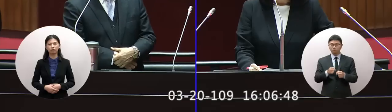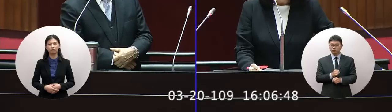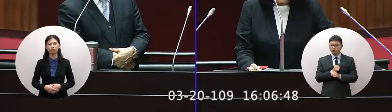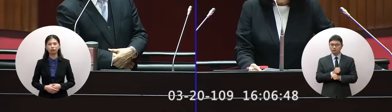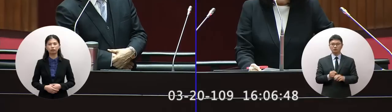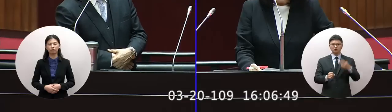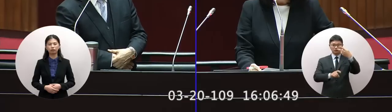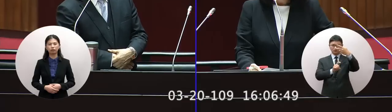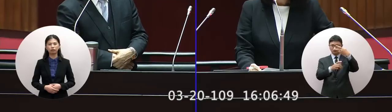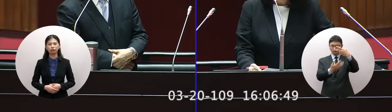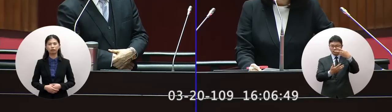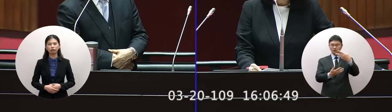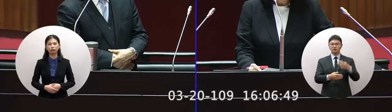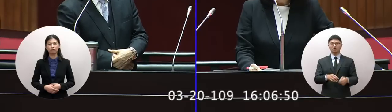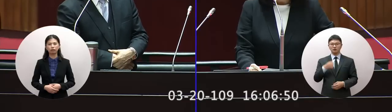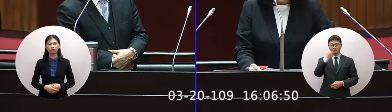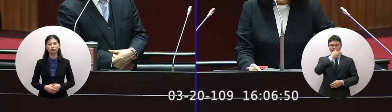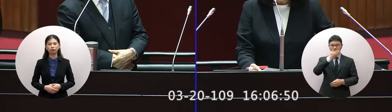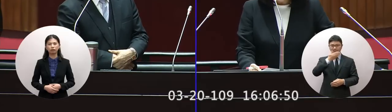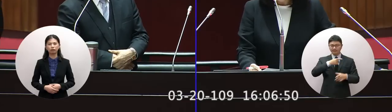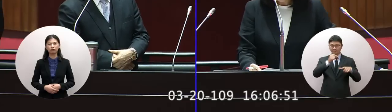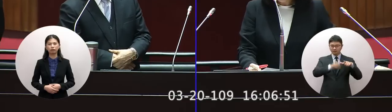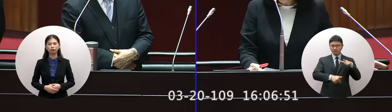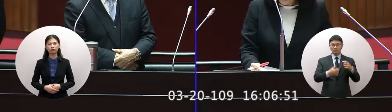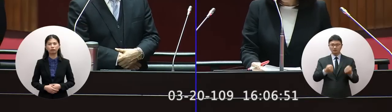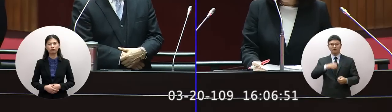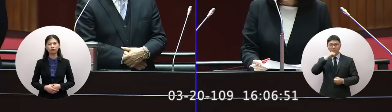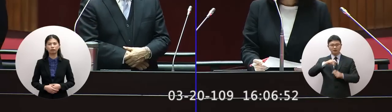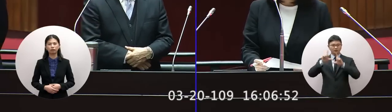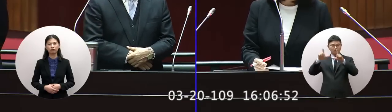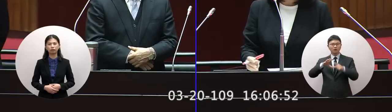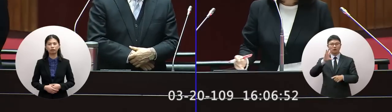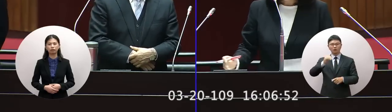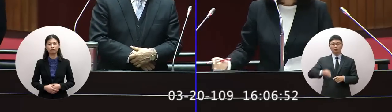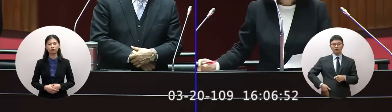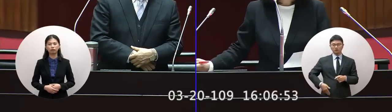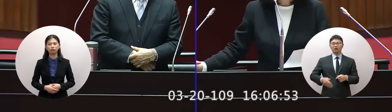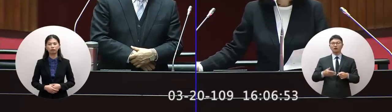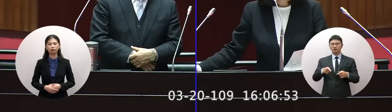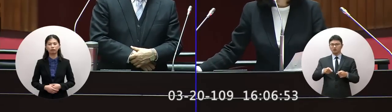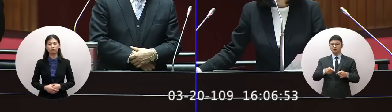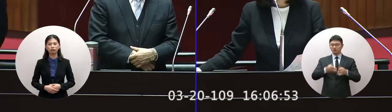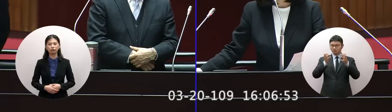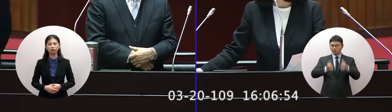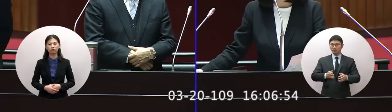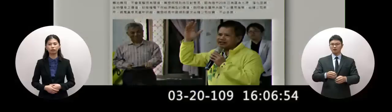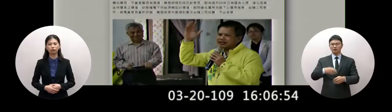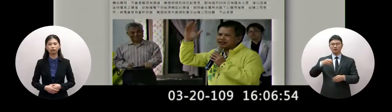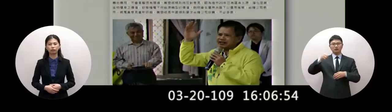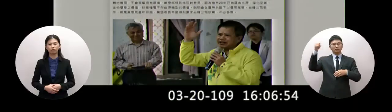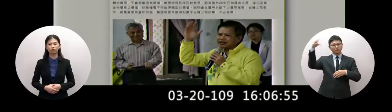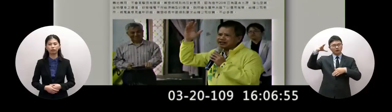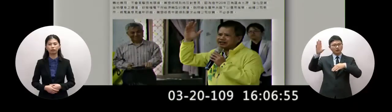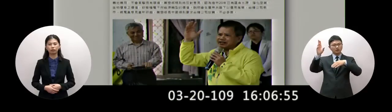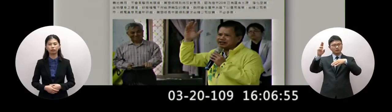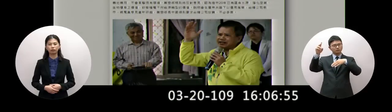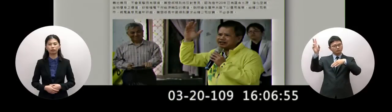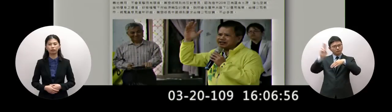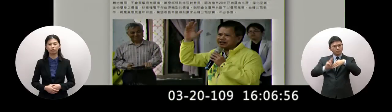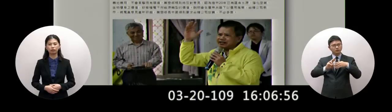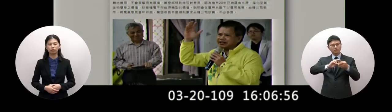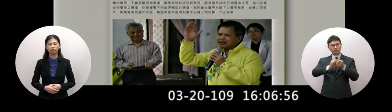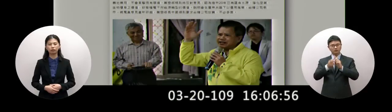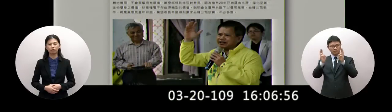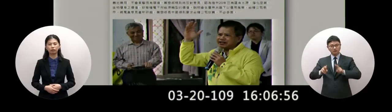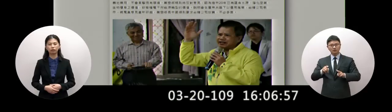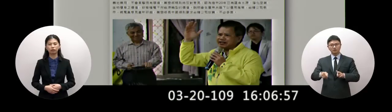是2月18号台糖，他在屏东万峦举办了太阳能重电计划的公听会，